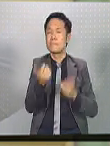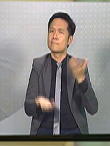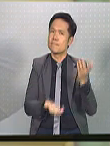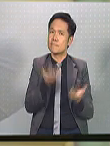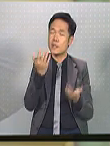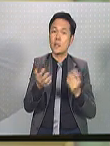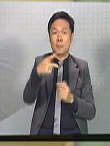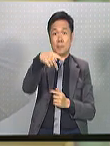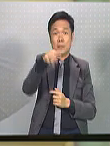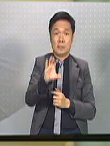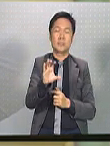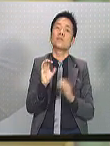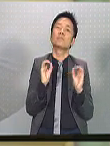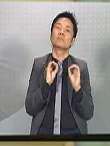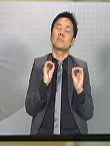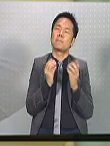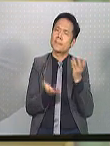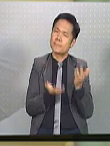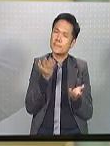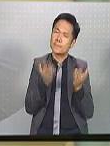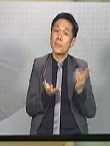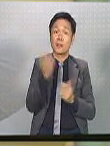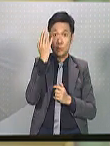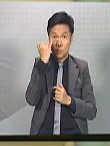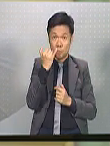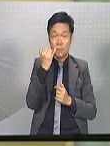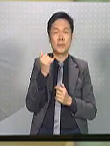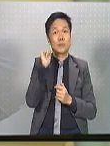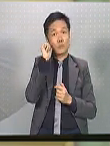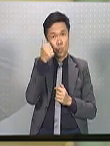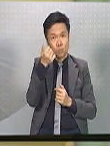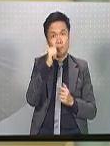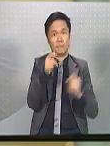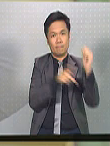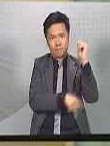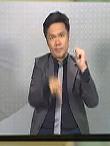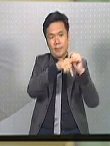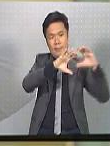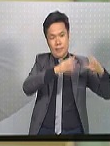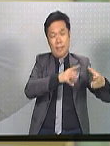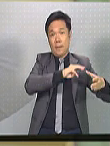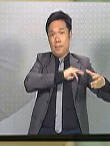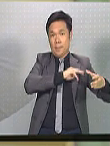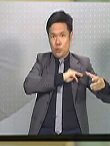tidak ada PC ya sebab besok kita ada masyarakat kabinet jadi bersyarat.doc